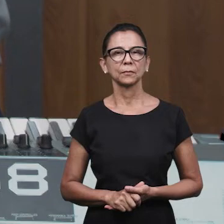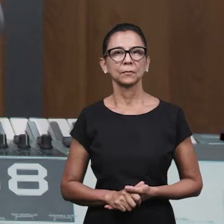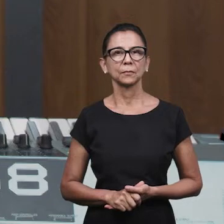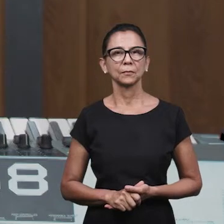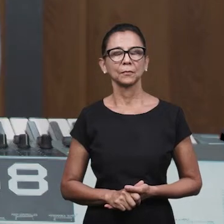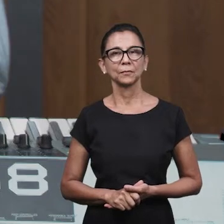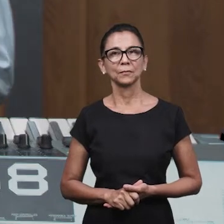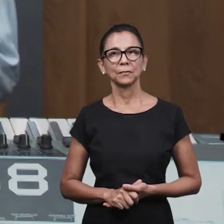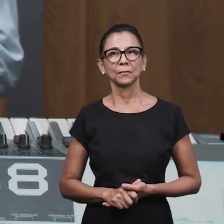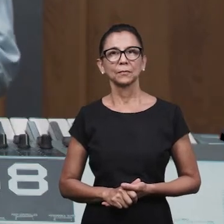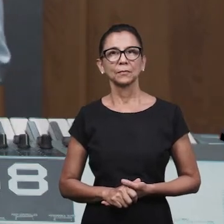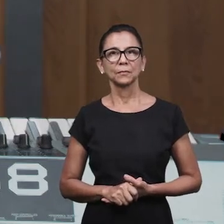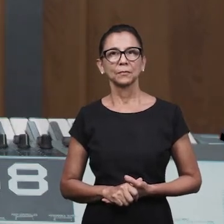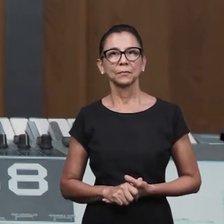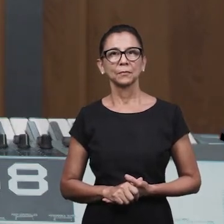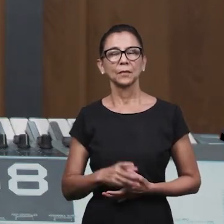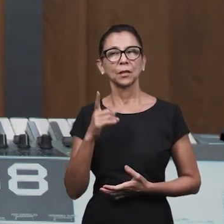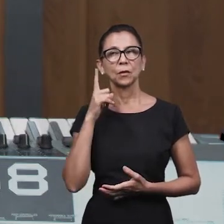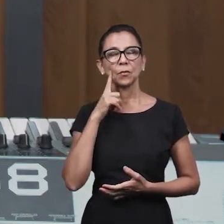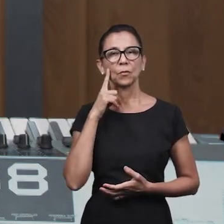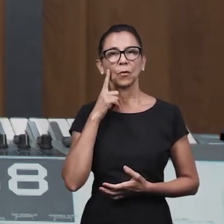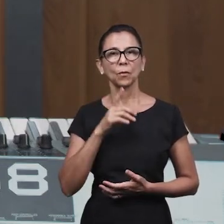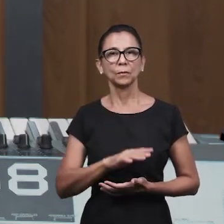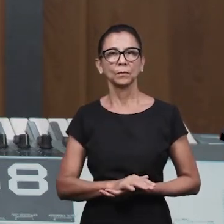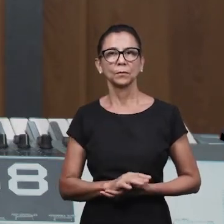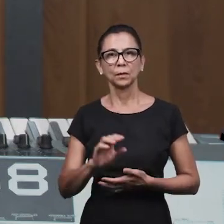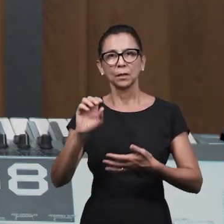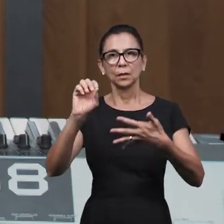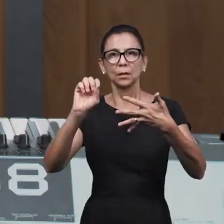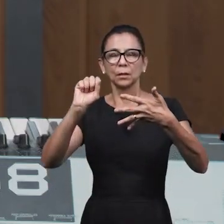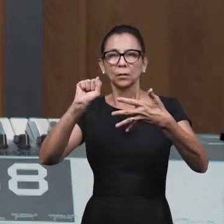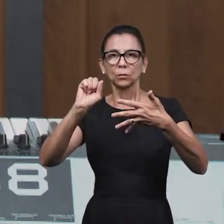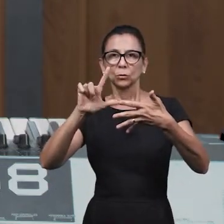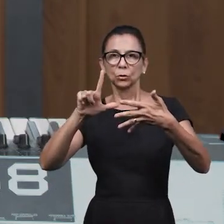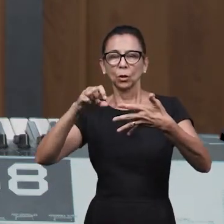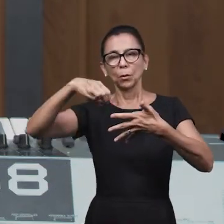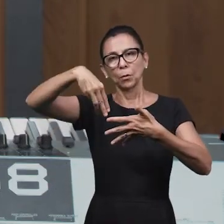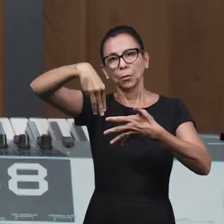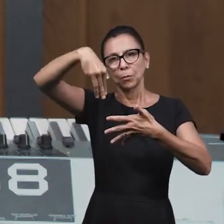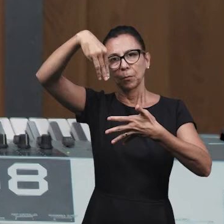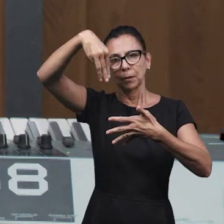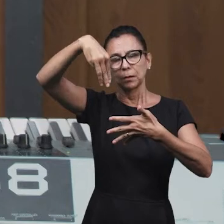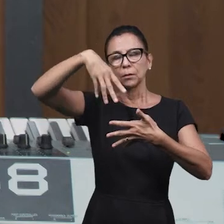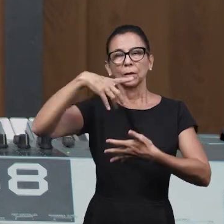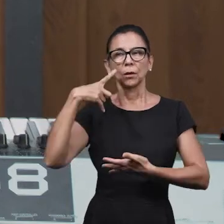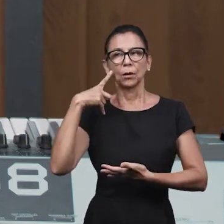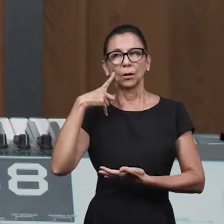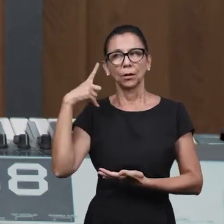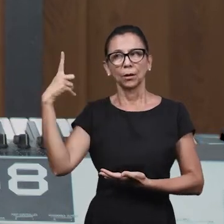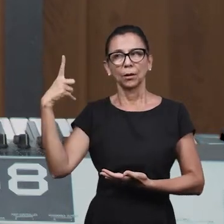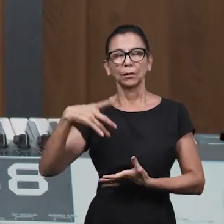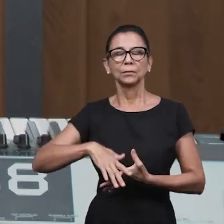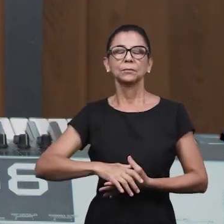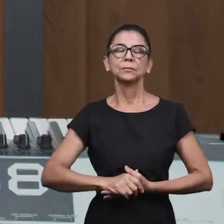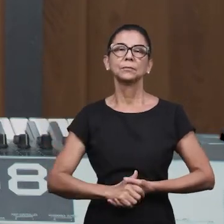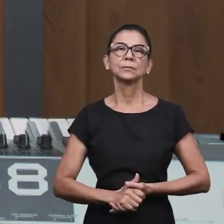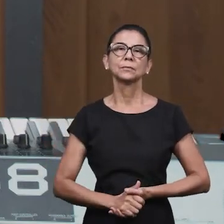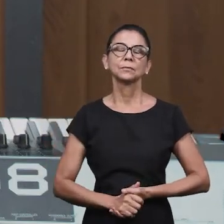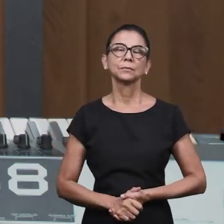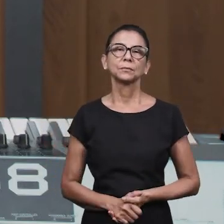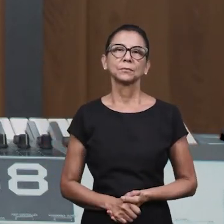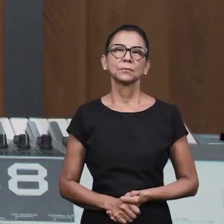Donc maintenant, on va faire ici dans la flûte la gamme de sol majeur. On commence au sol.